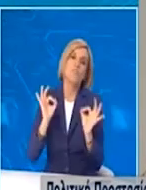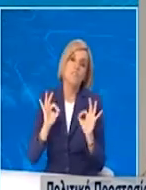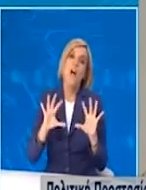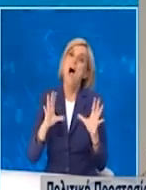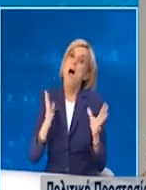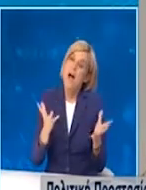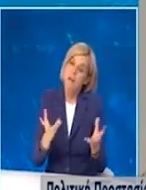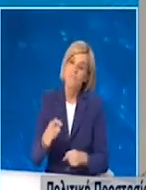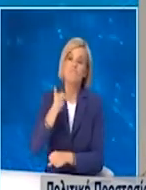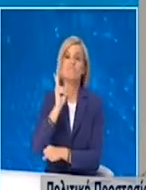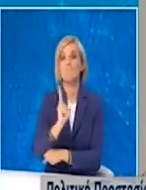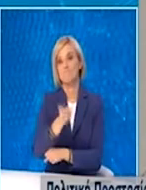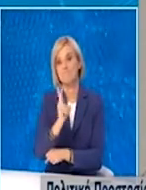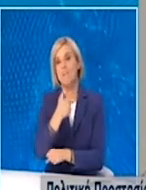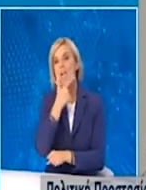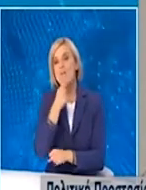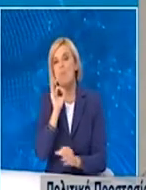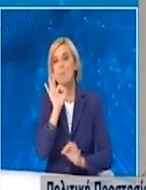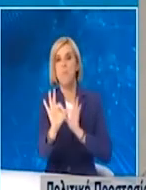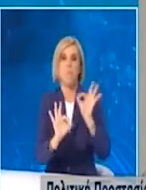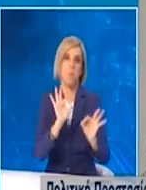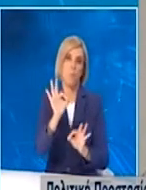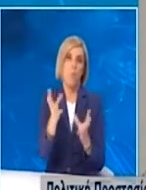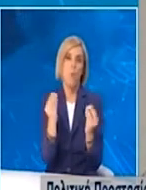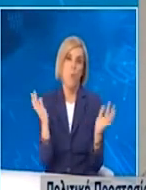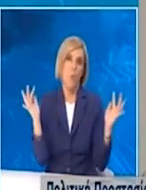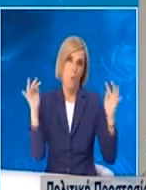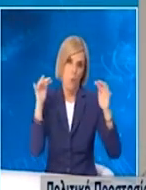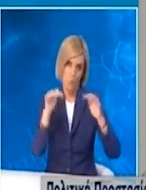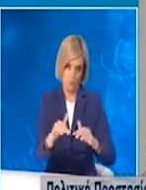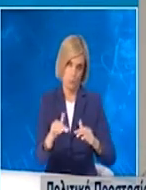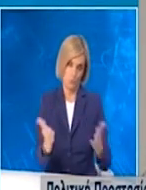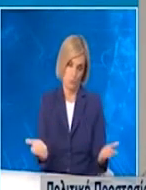κίνδυνος που έχουν τέτοιου είδους συνωστισμοί και συγχρονισμοί αντιλαμβάνεστε ότι είναι υψηλότατος.